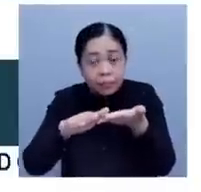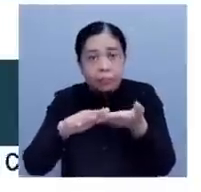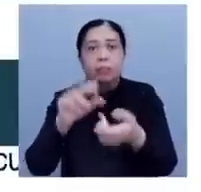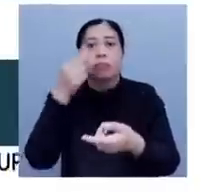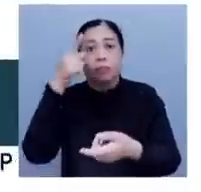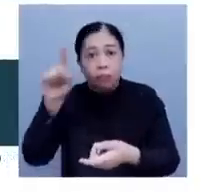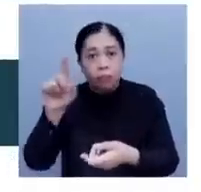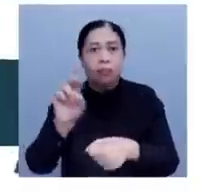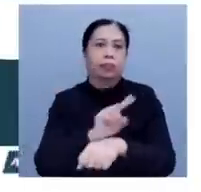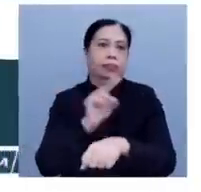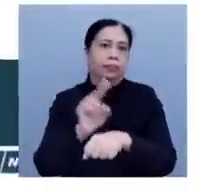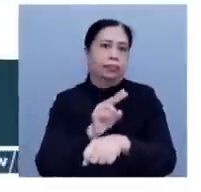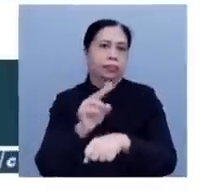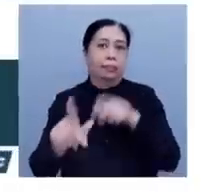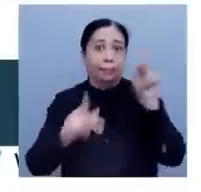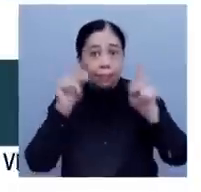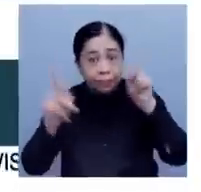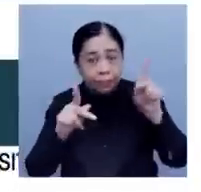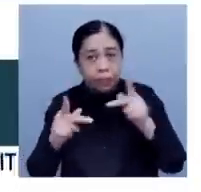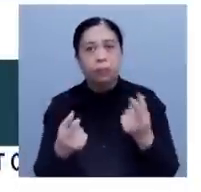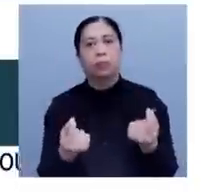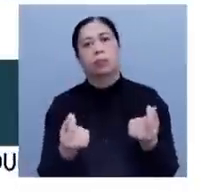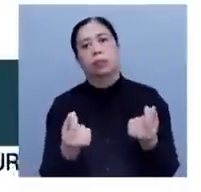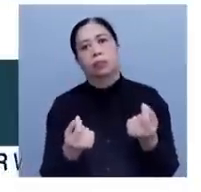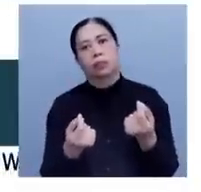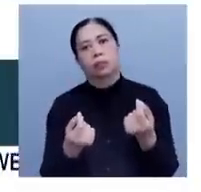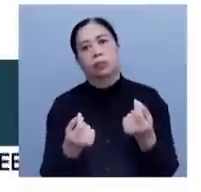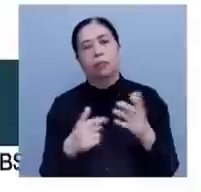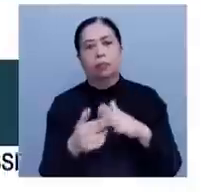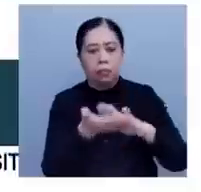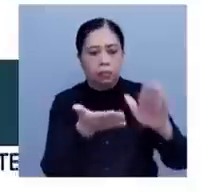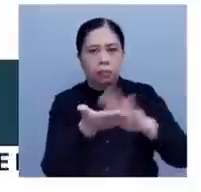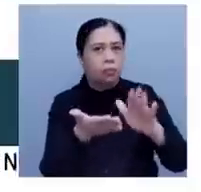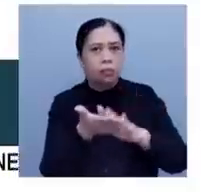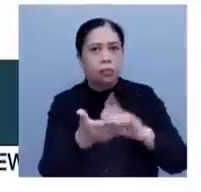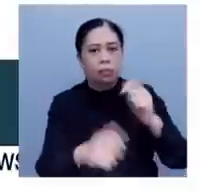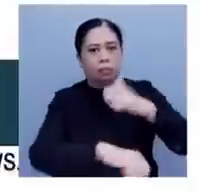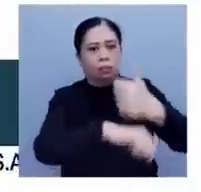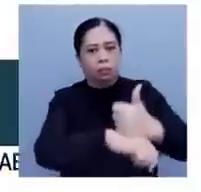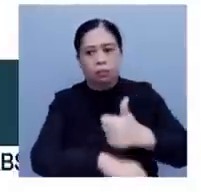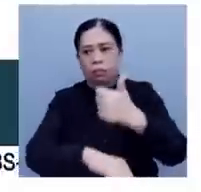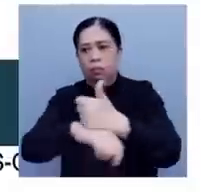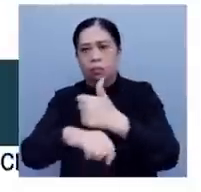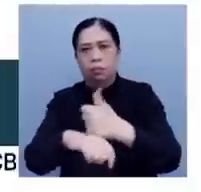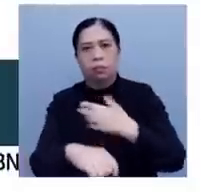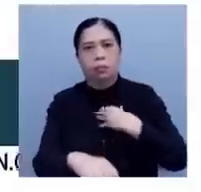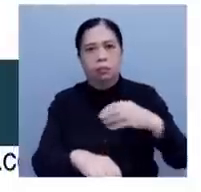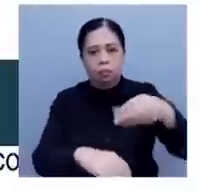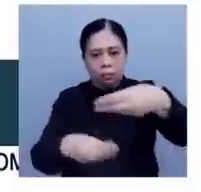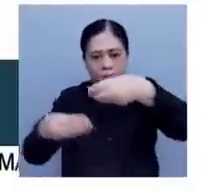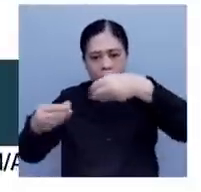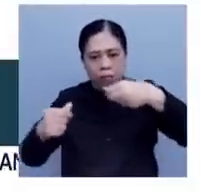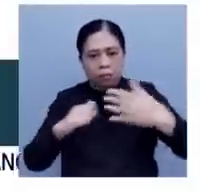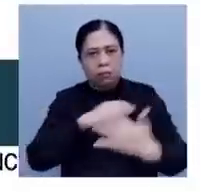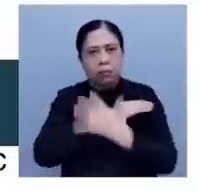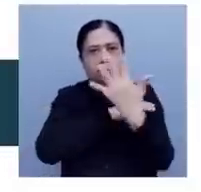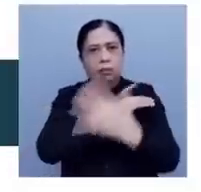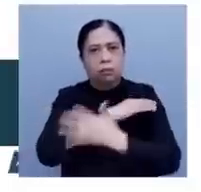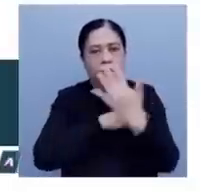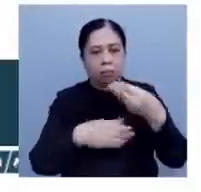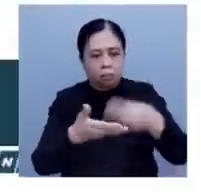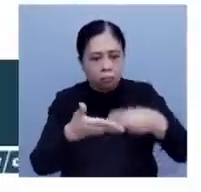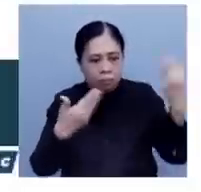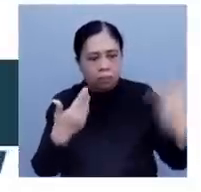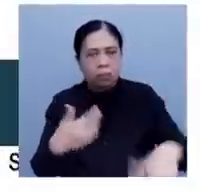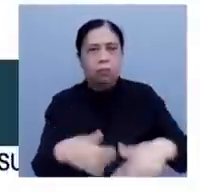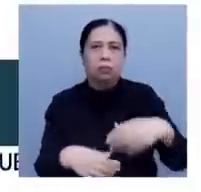ng pangaraniwang tao. Anong ginawa nila? Instead na linisin, nagtayo ng white sand beach. Spent billions of